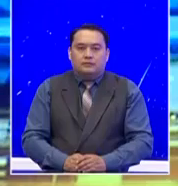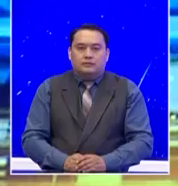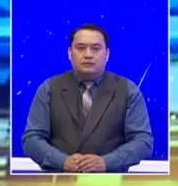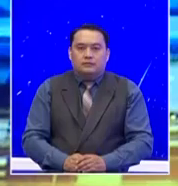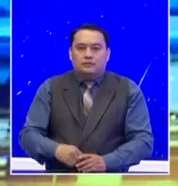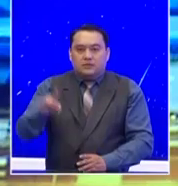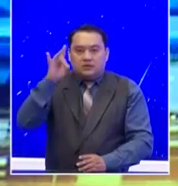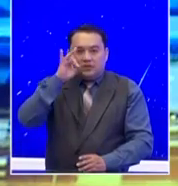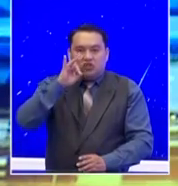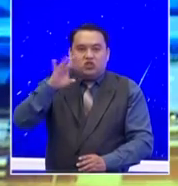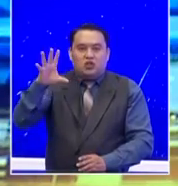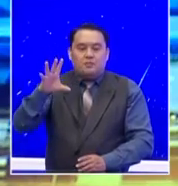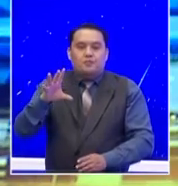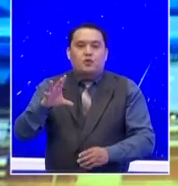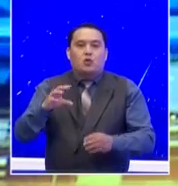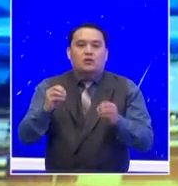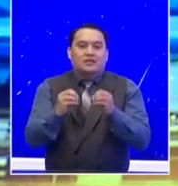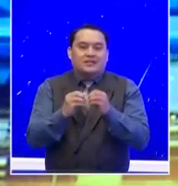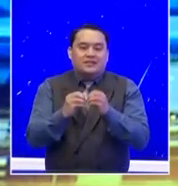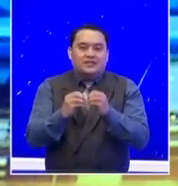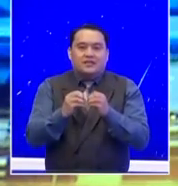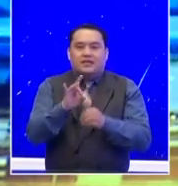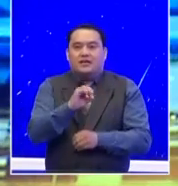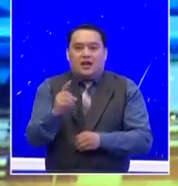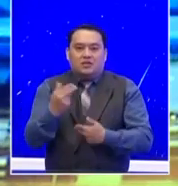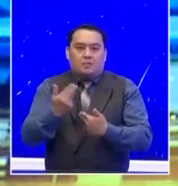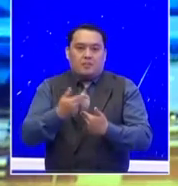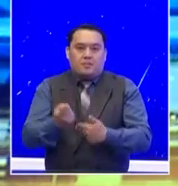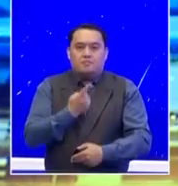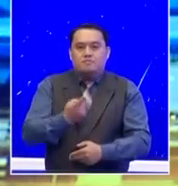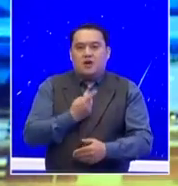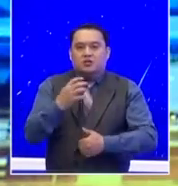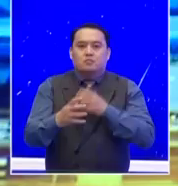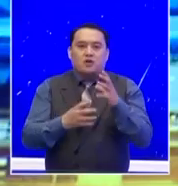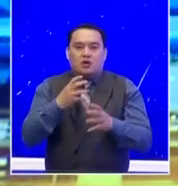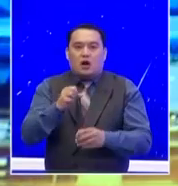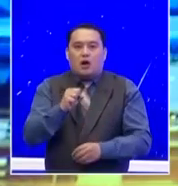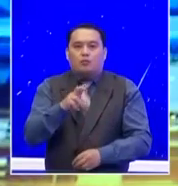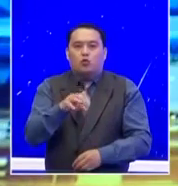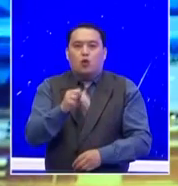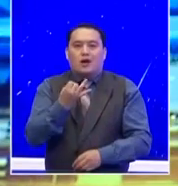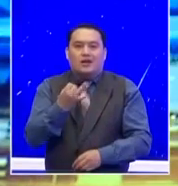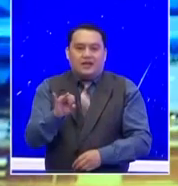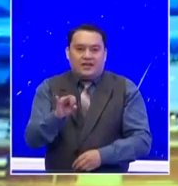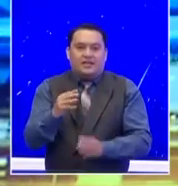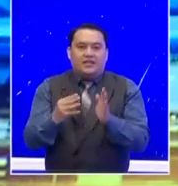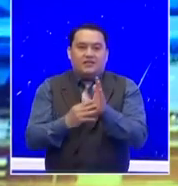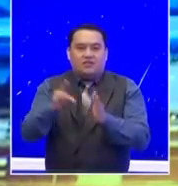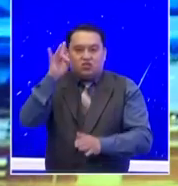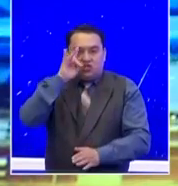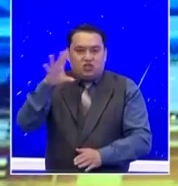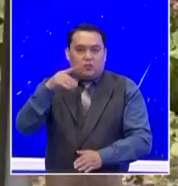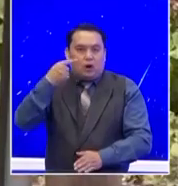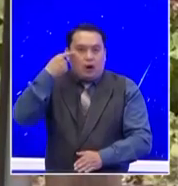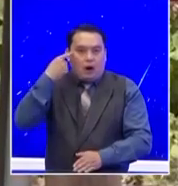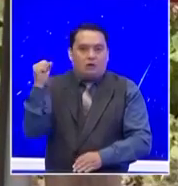Стать чемпионом континента в 10-й раз помешала пандемия. Мастер спорта международного класса Абдуали Тастанов – 9-кратный чемпион